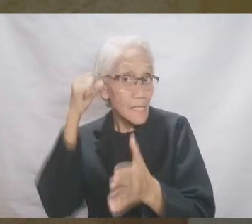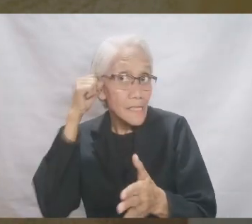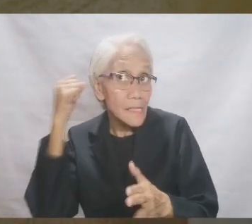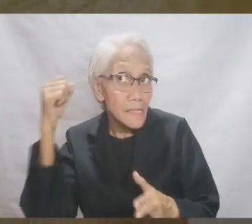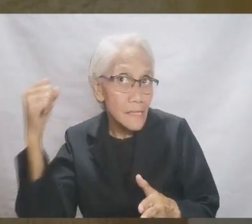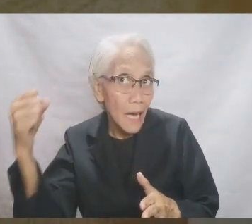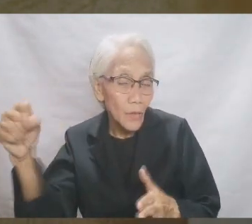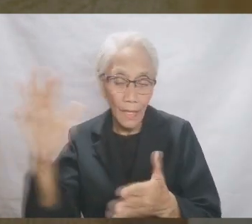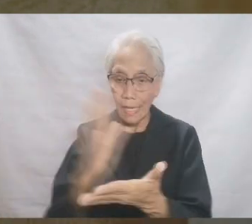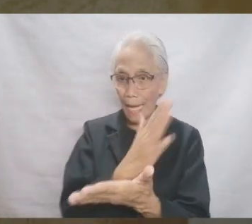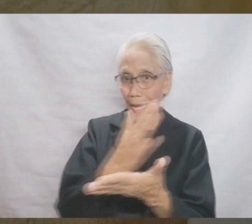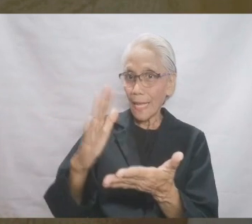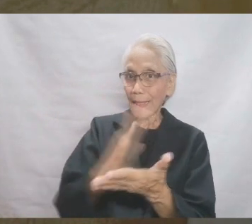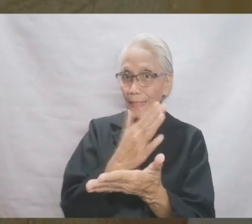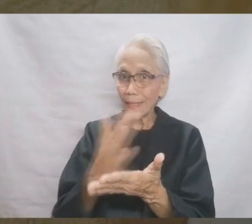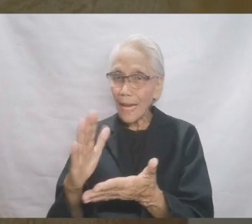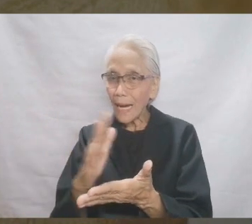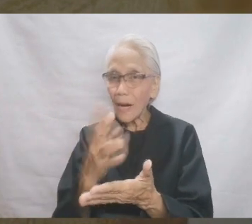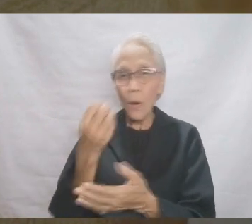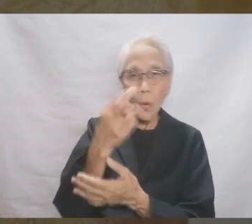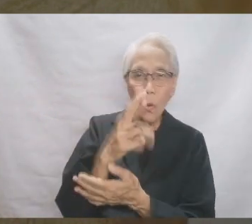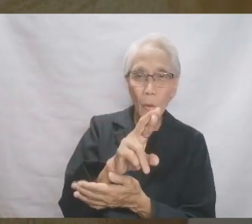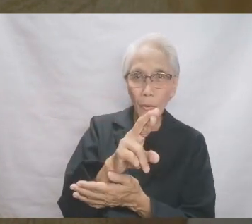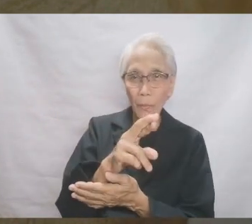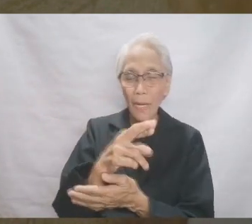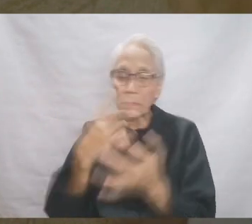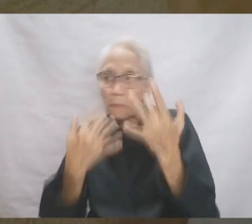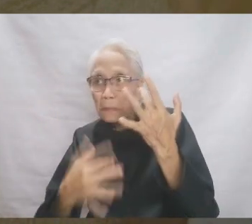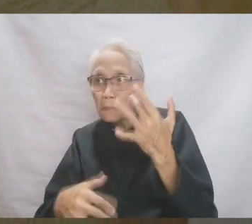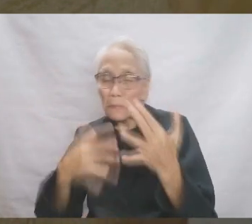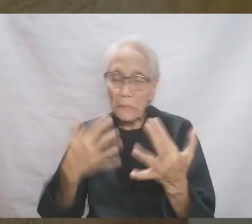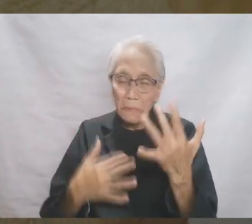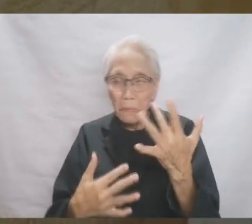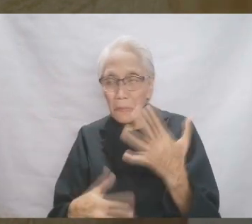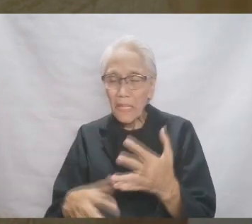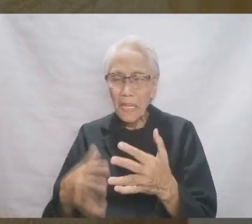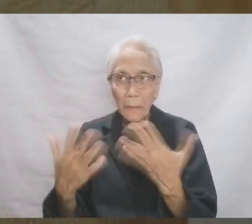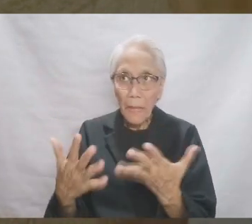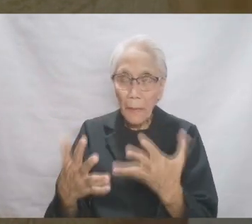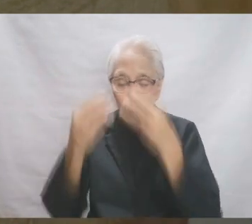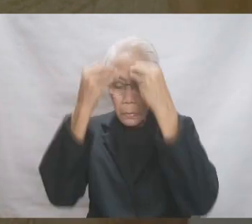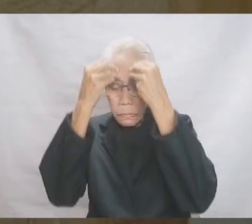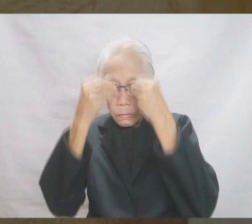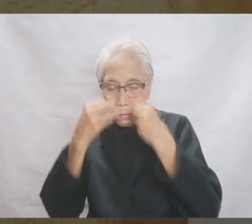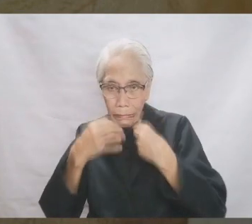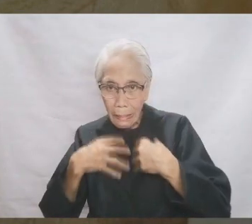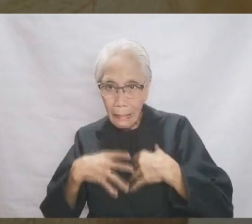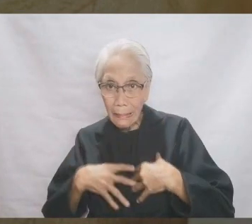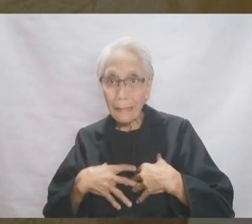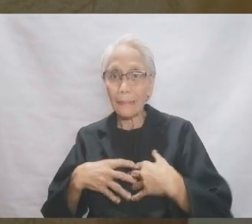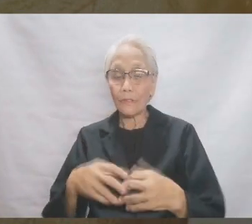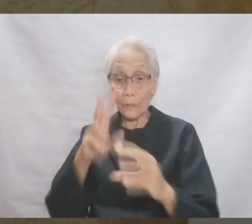motion or sound ng kinakanta o ng instrument being played probably help induce a